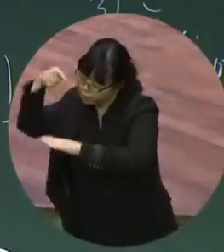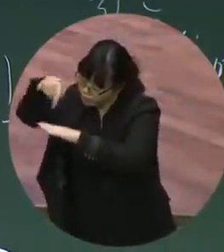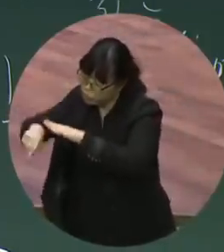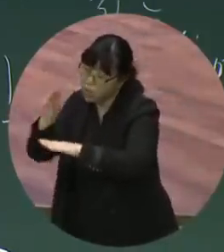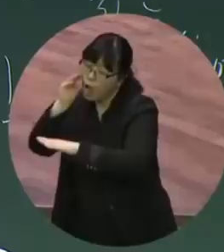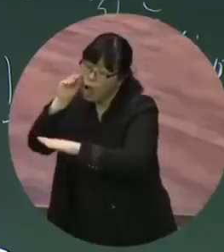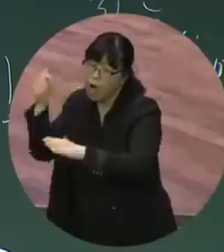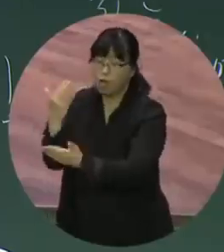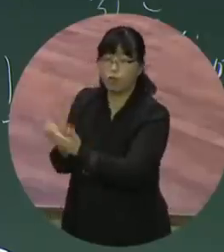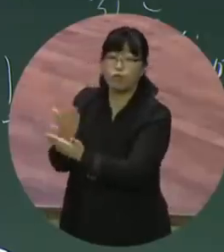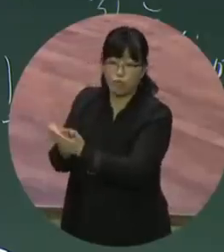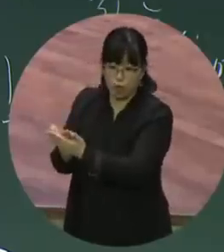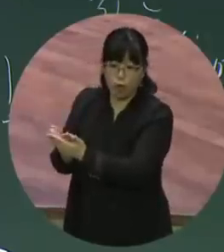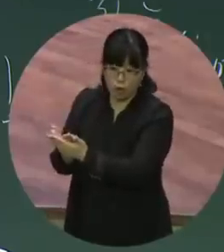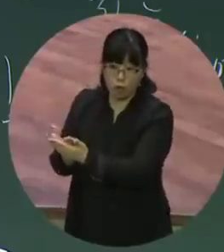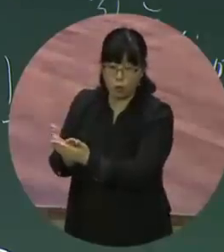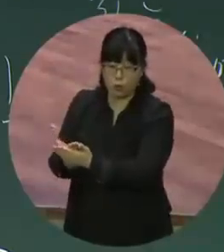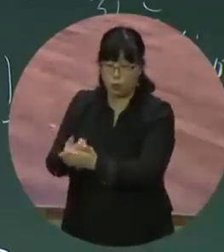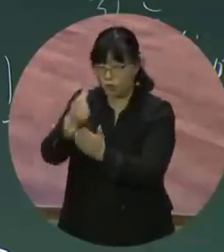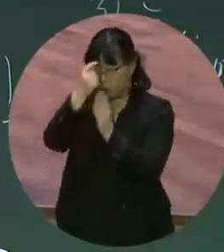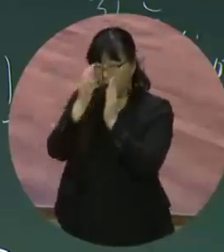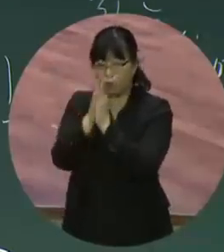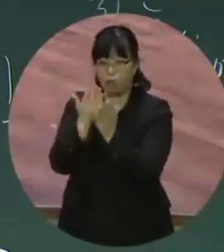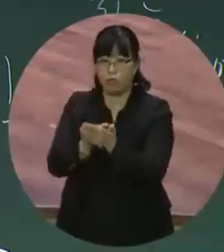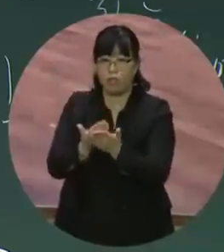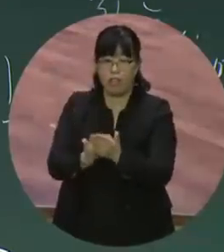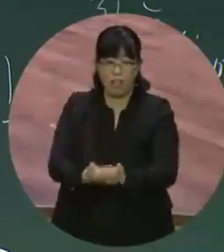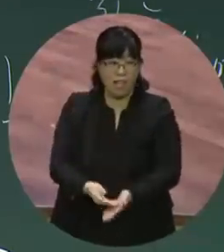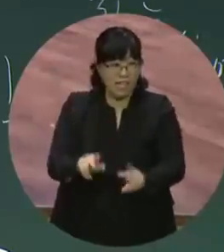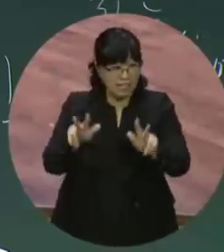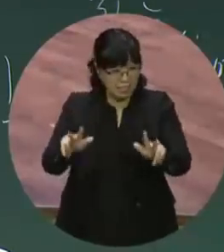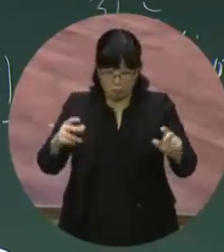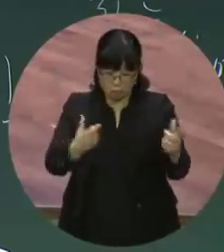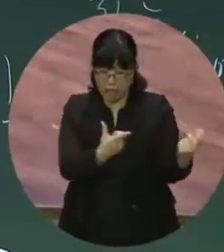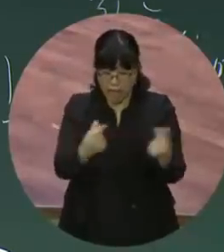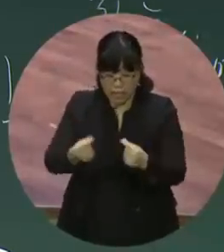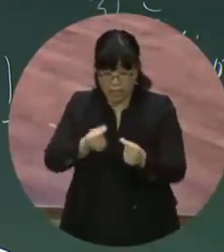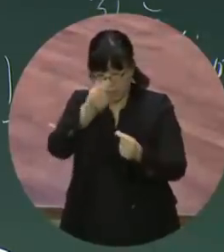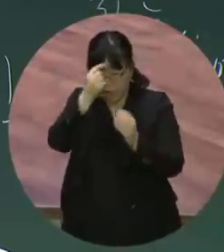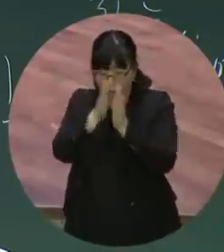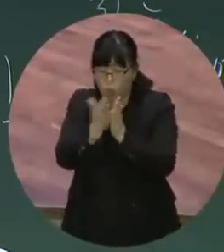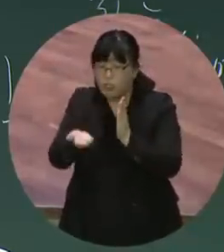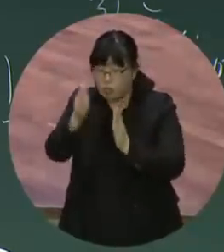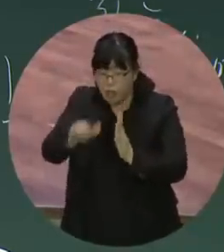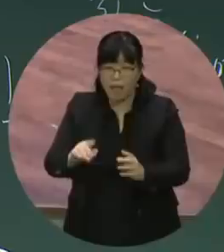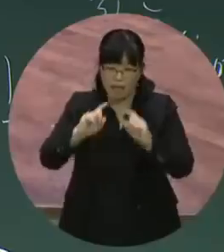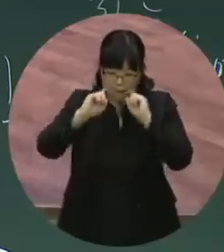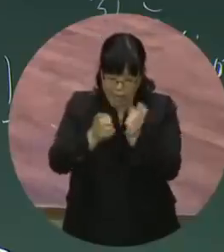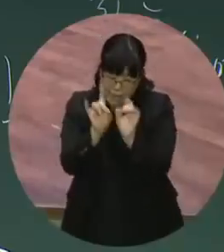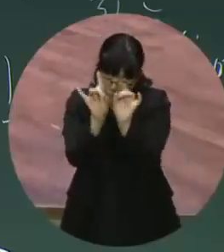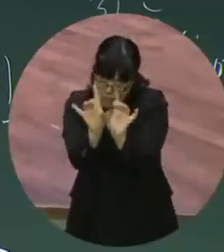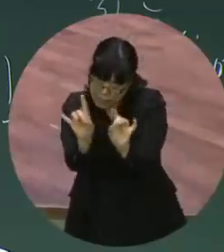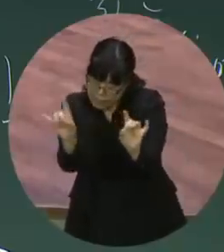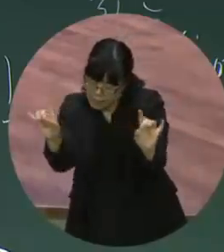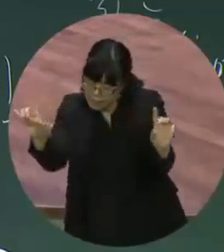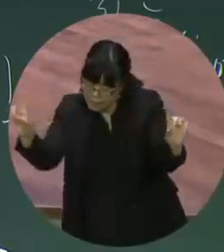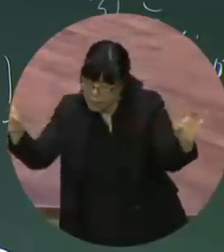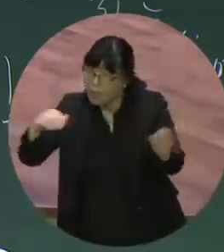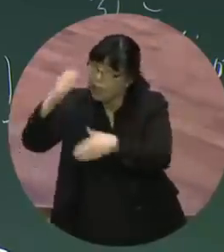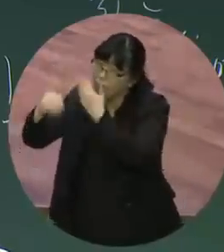주옵소서. 깊은게 합심해서 기도하지만은 여러분들 개인적으로 집에 가서도 하나님과 이명계약 깊은 소통을 한번 해보세요.